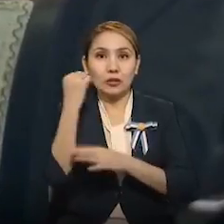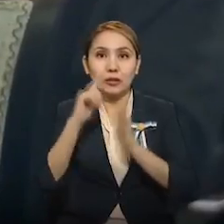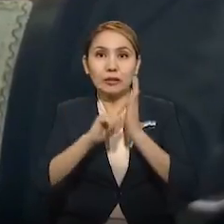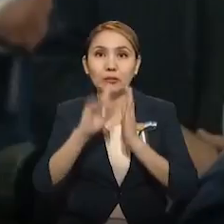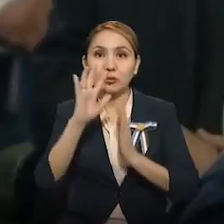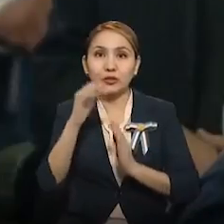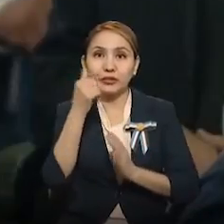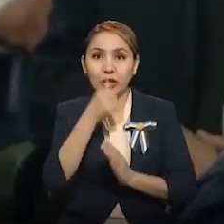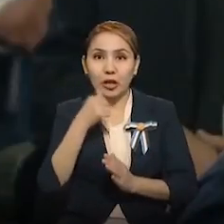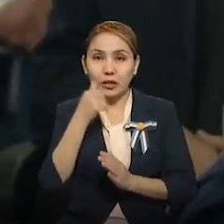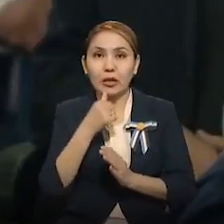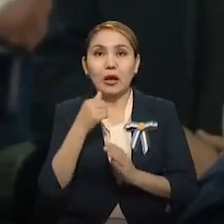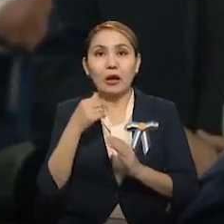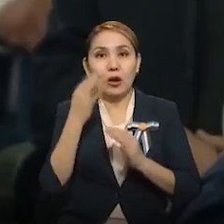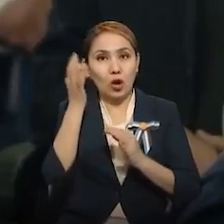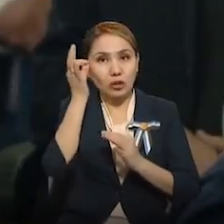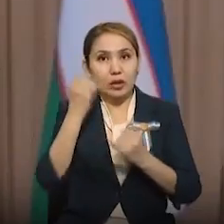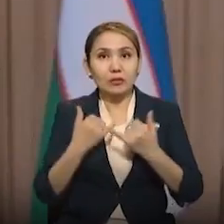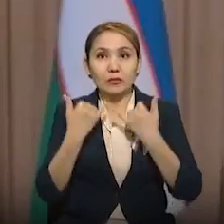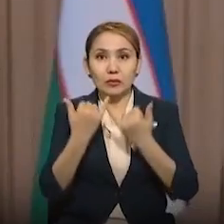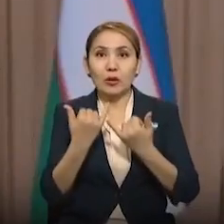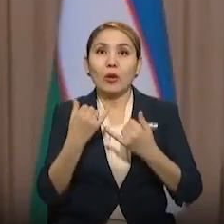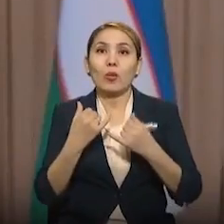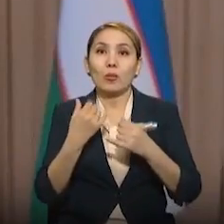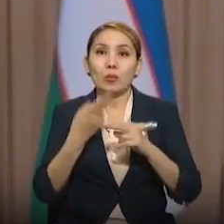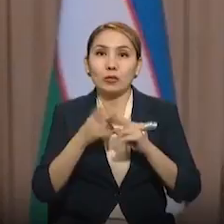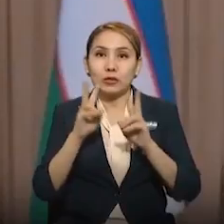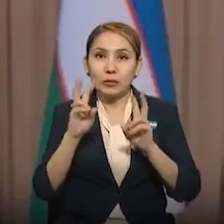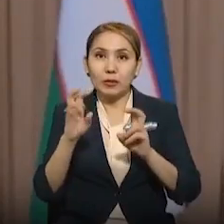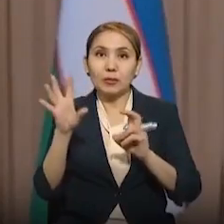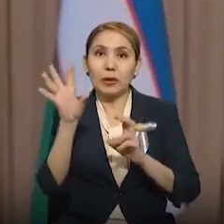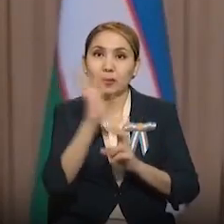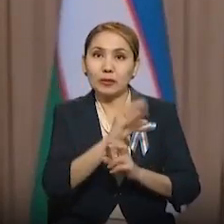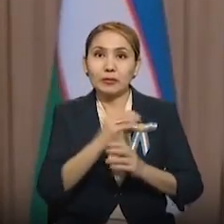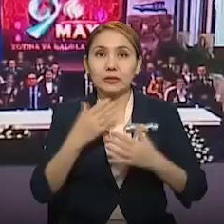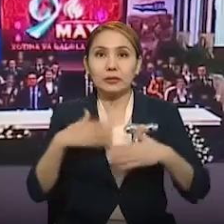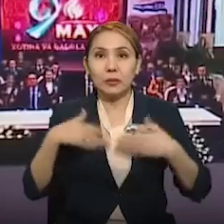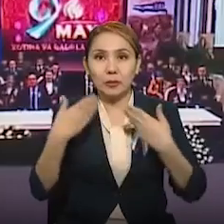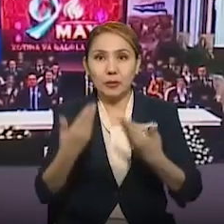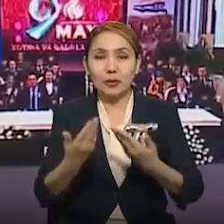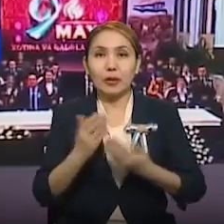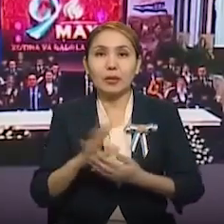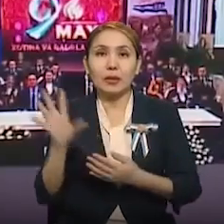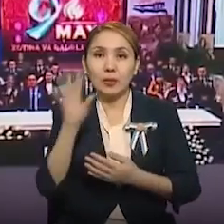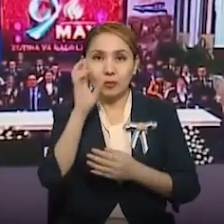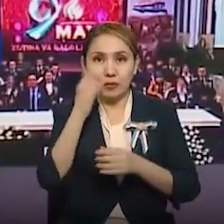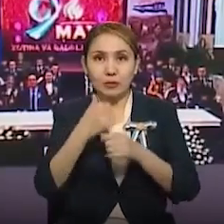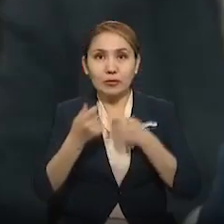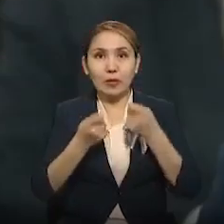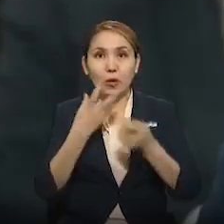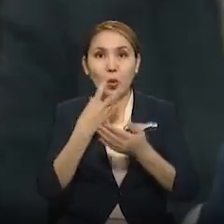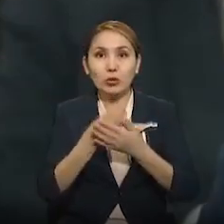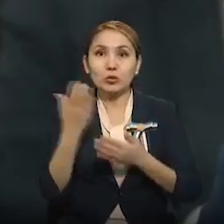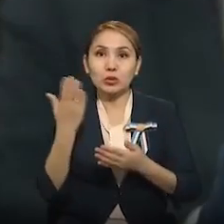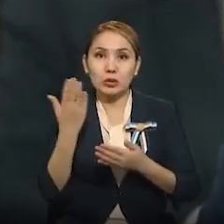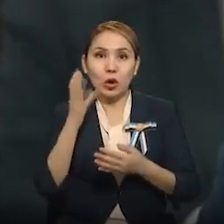75 yilligi va xotira va qadrlash kuni munosabati bilan barchani samimiy tabrikladi. Davlatimiz rahbari o'z nutqida